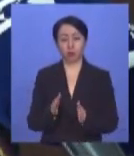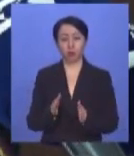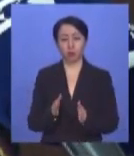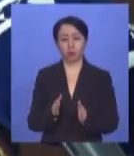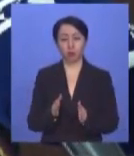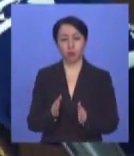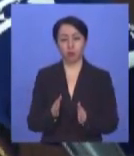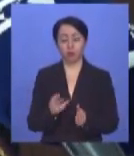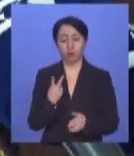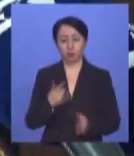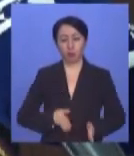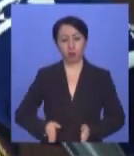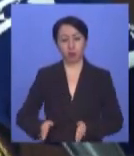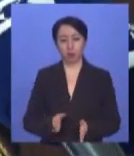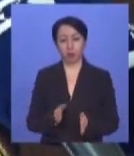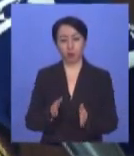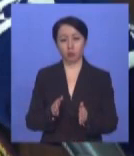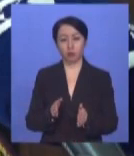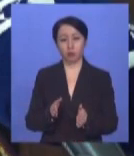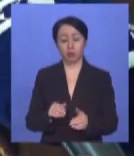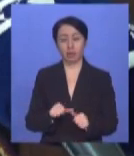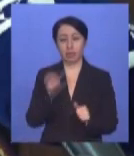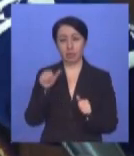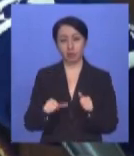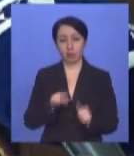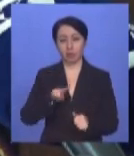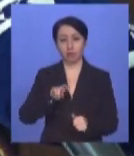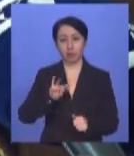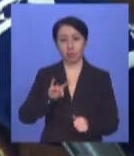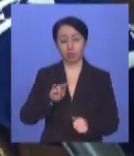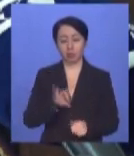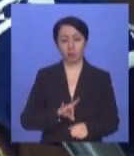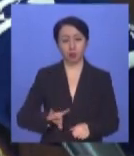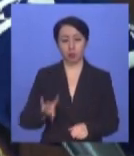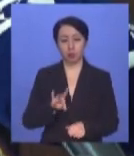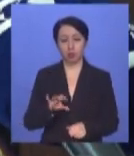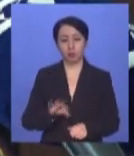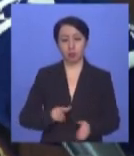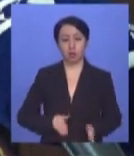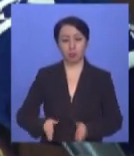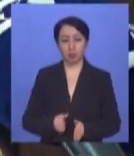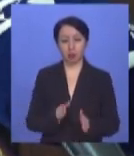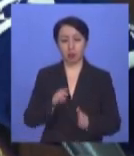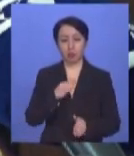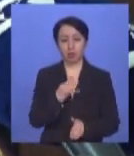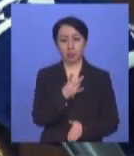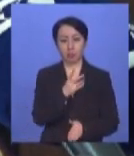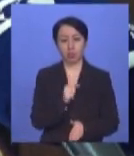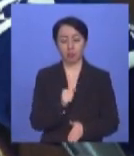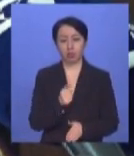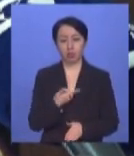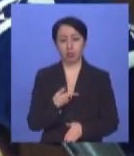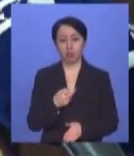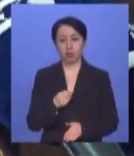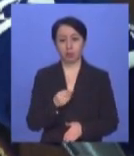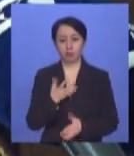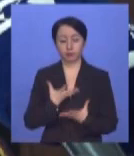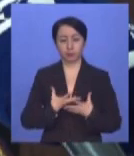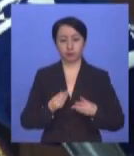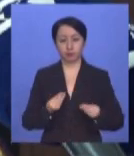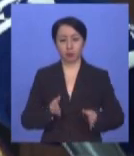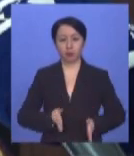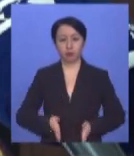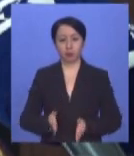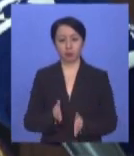два дорожных полотна. Это именно в Таиншинском районе. Областная дорога Тайнша-Телеровка, где для отвода талых вод